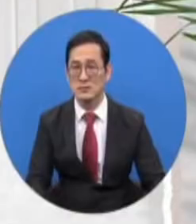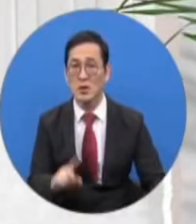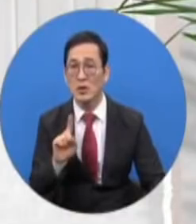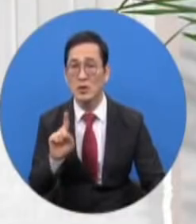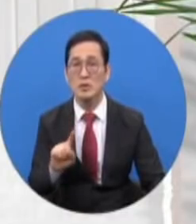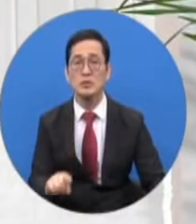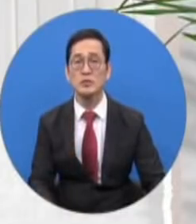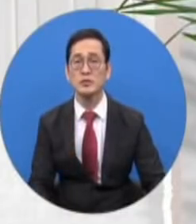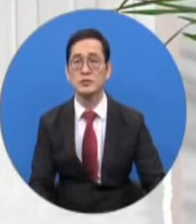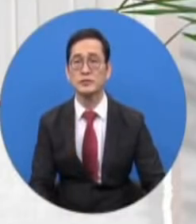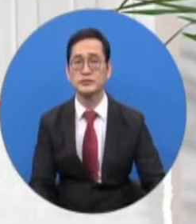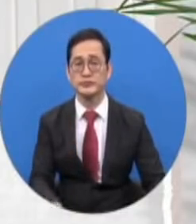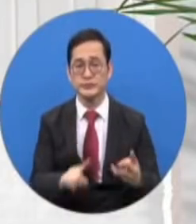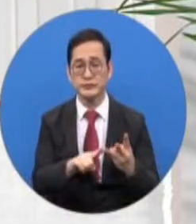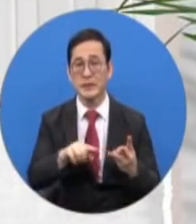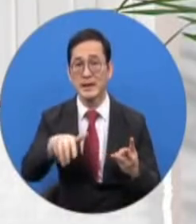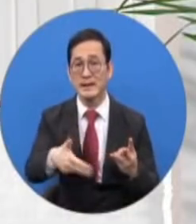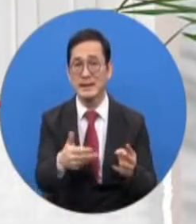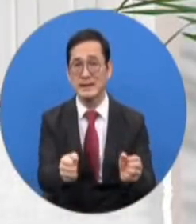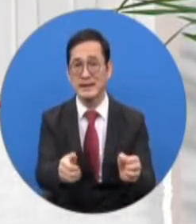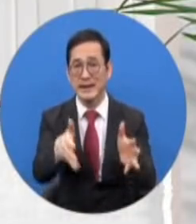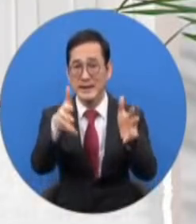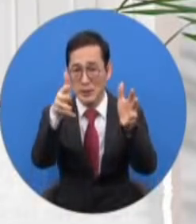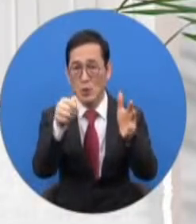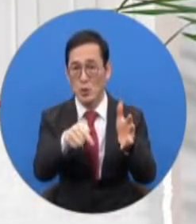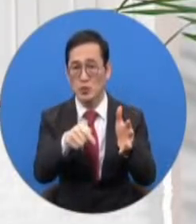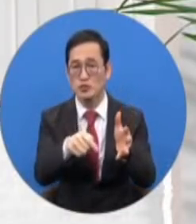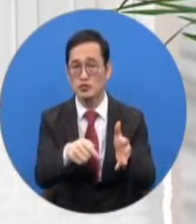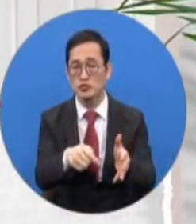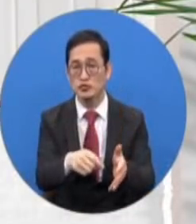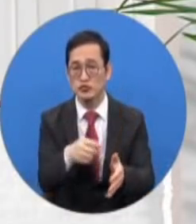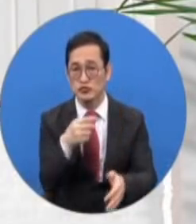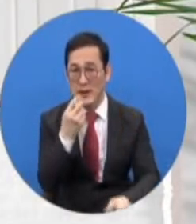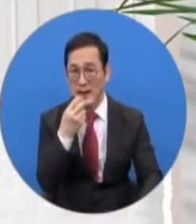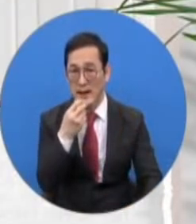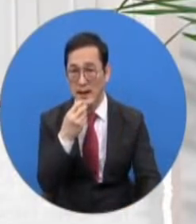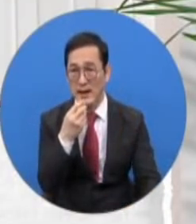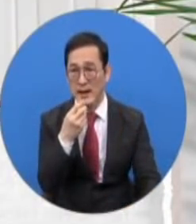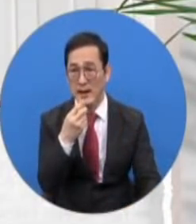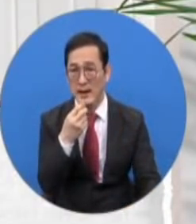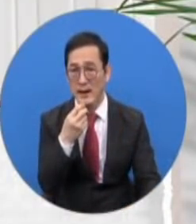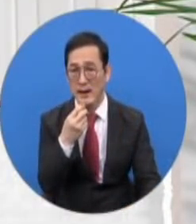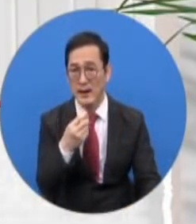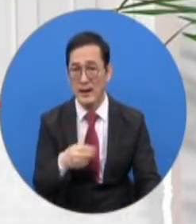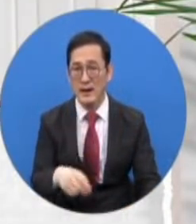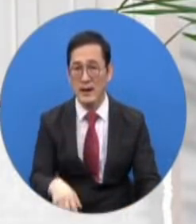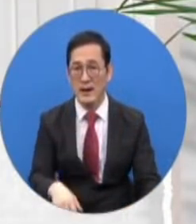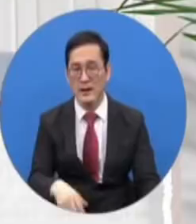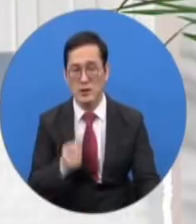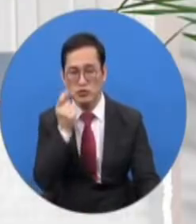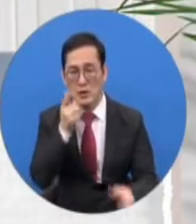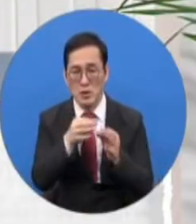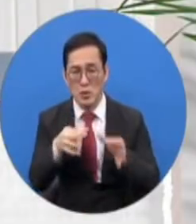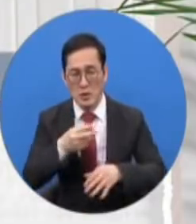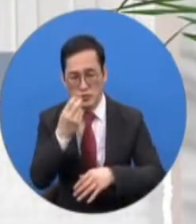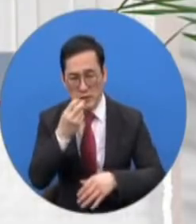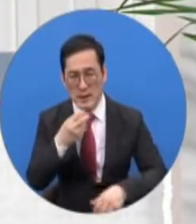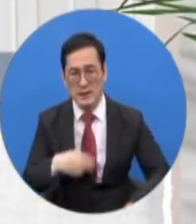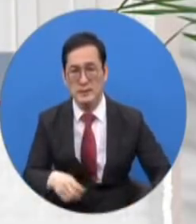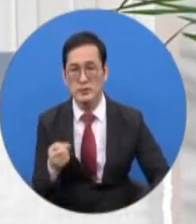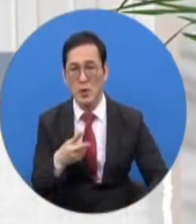어쨌든 간에 대장동 수사 같은 경우 그러니까 이번에 대선 때 논란이 된 사건들을 보면 대장동 수사는 한 6개월 가량 했었습니다. 성남